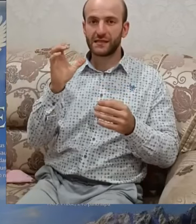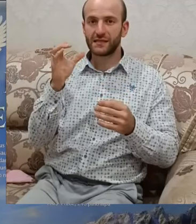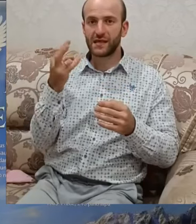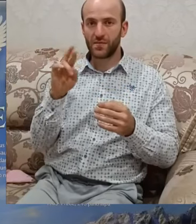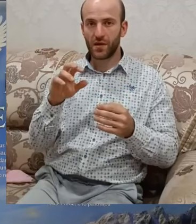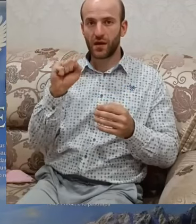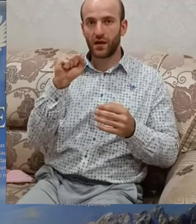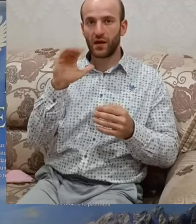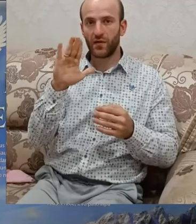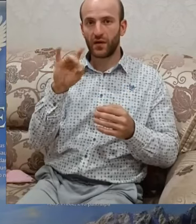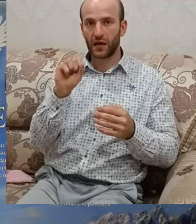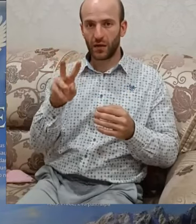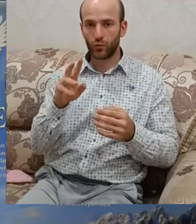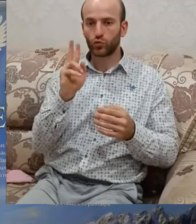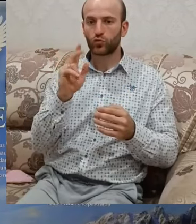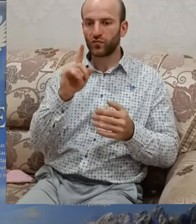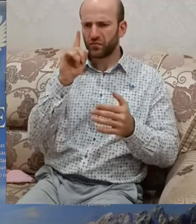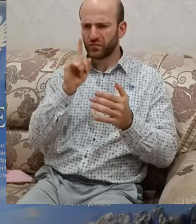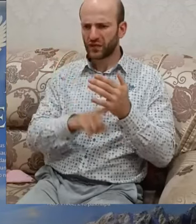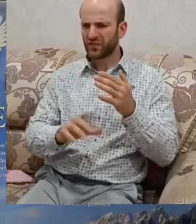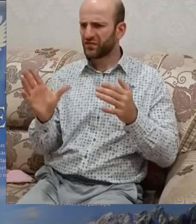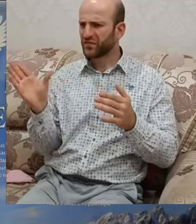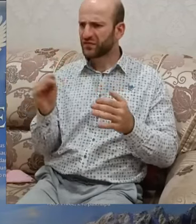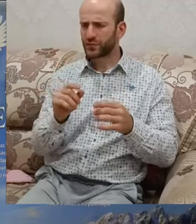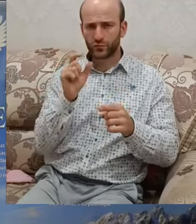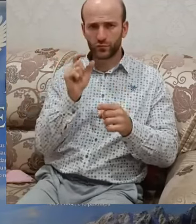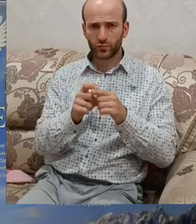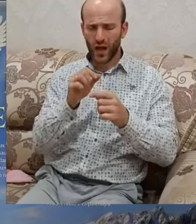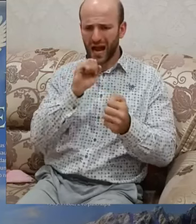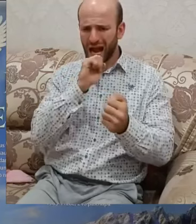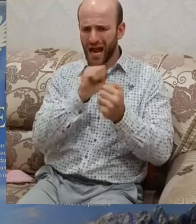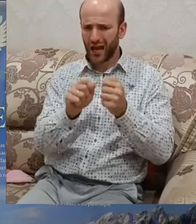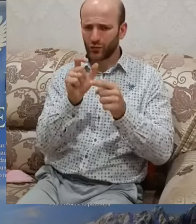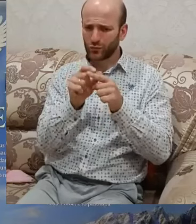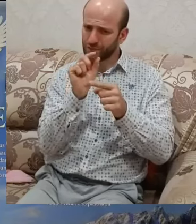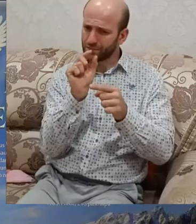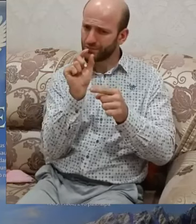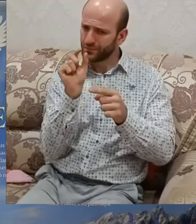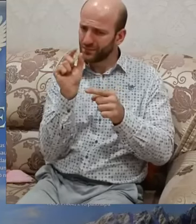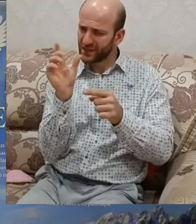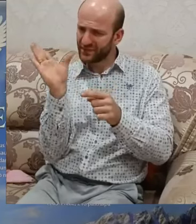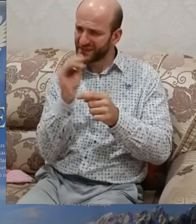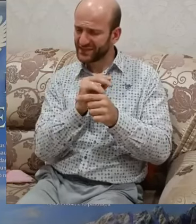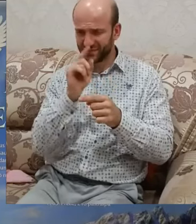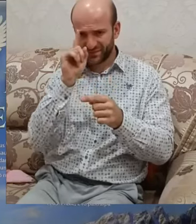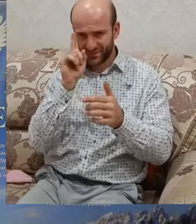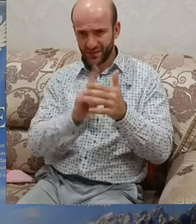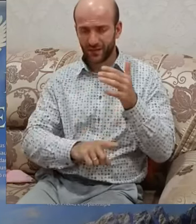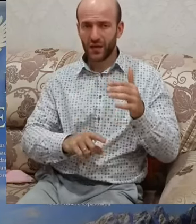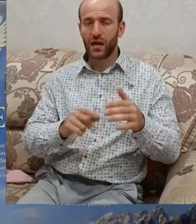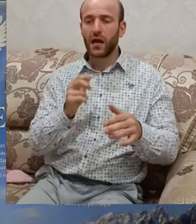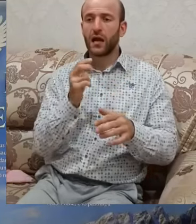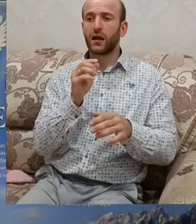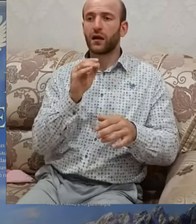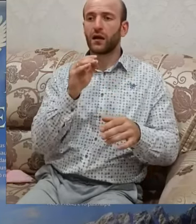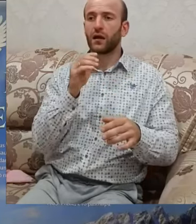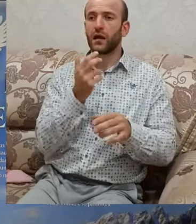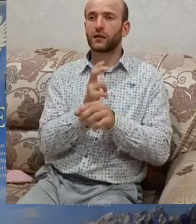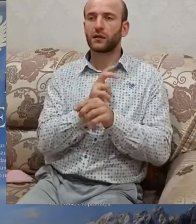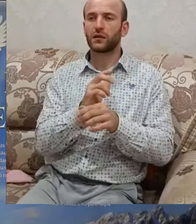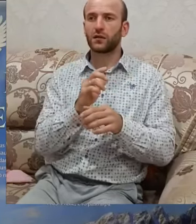yra gyvojo. В них. Prisikėlusio Jėzaus Kristaus patvirtinimas. Есть подтверждение живого воскресшего